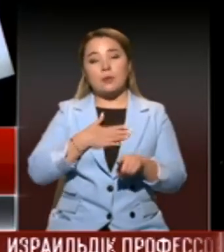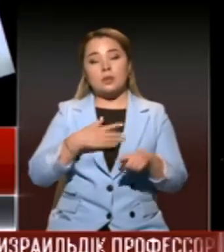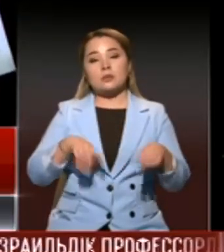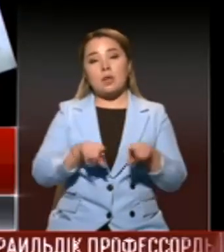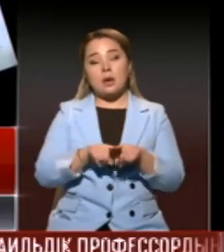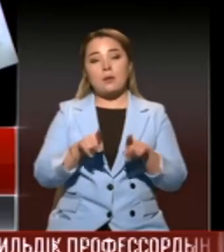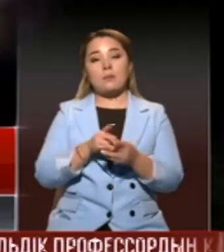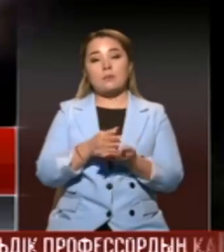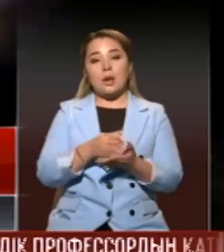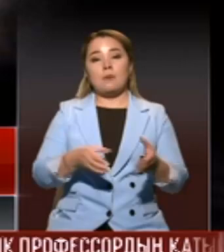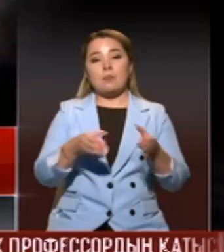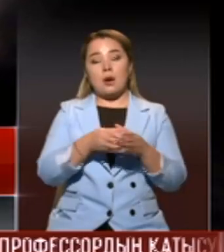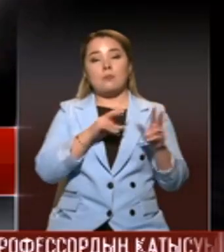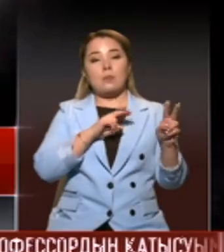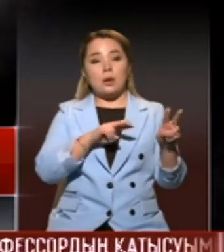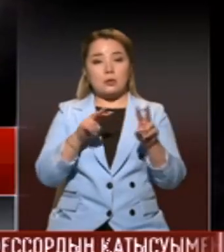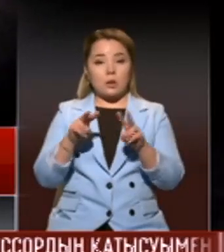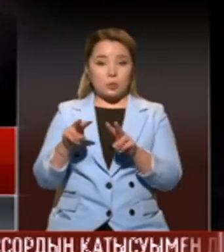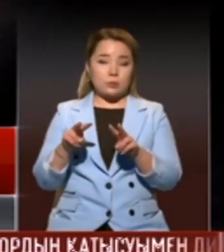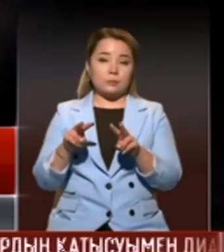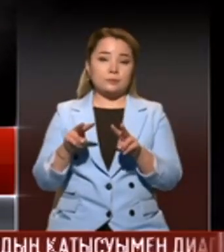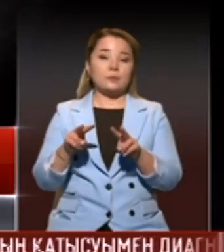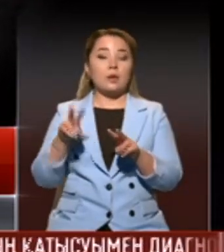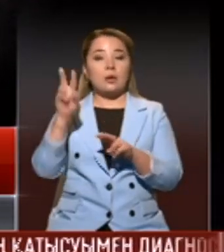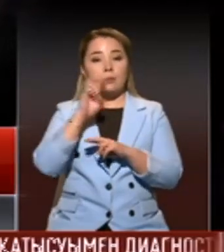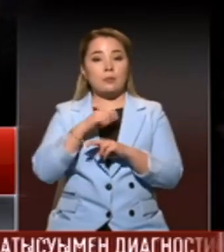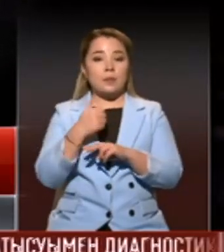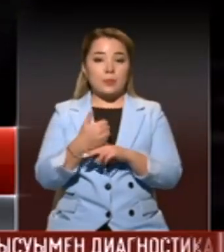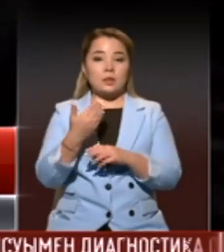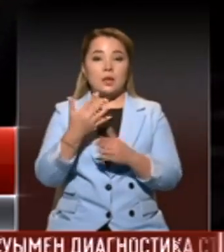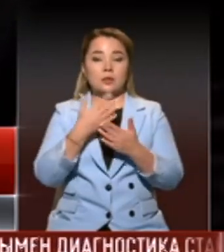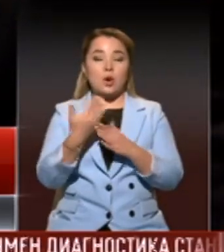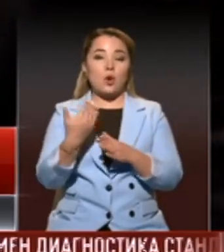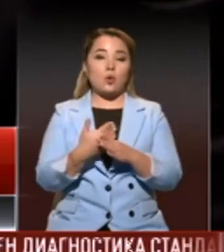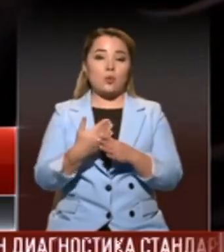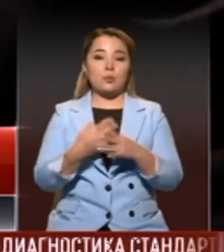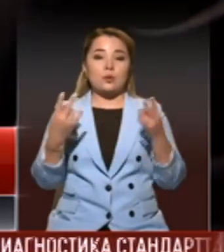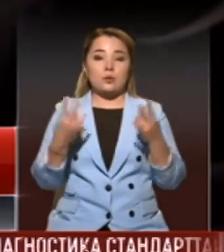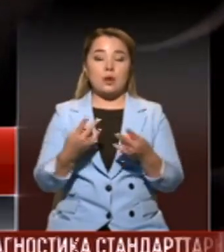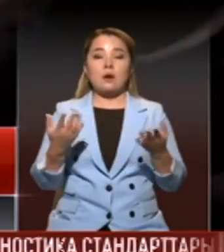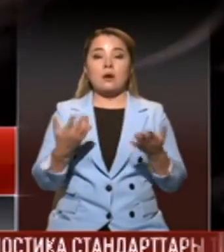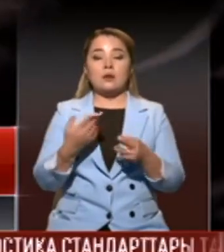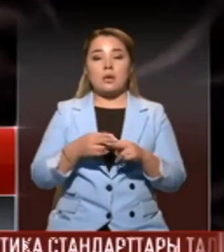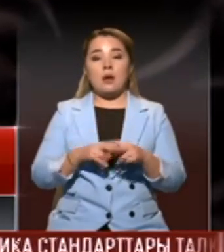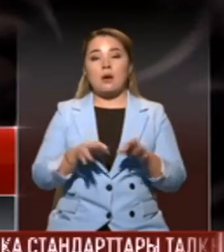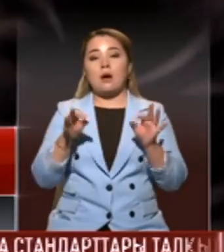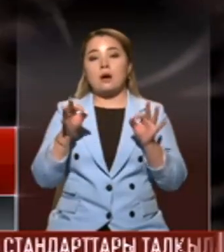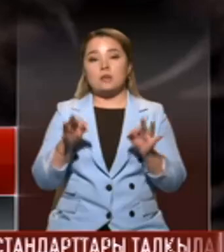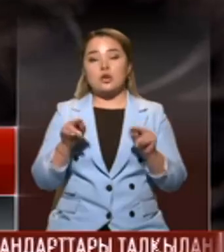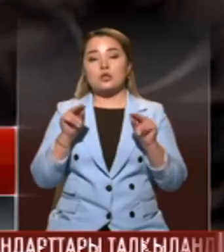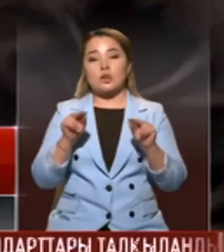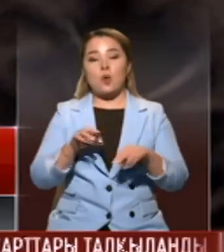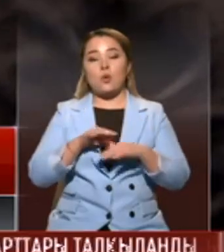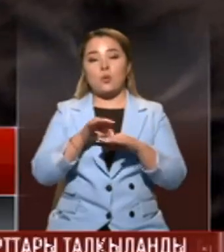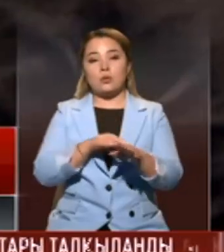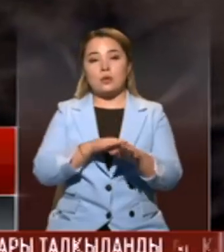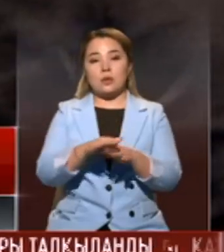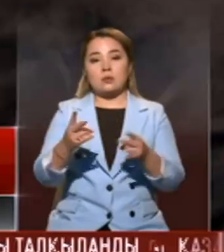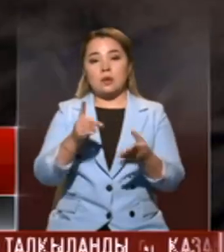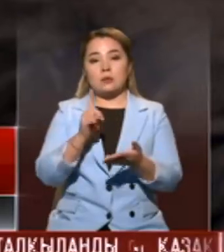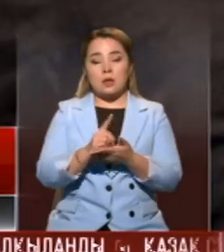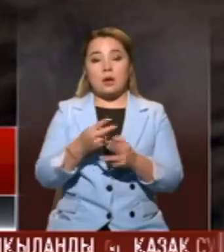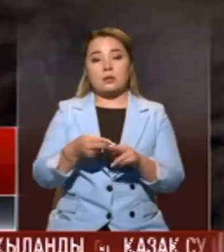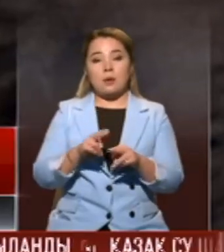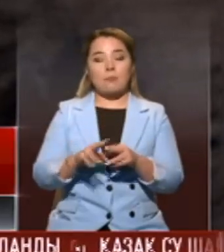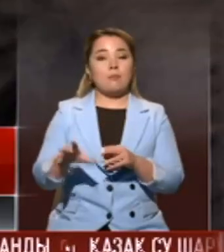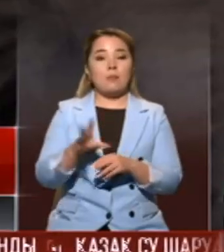саяси партияның байқаушылары мемлекет басшысына көмектесуіміз қажет. Қалай біз оны әділ өткіземіз? Әділ өткізу